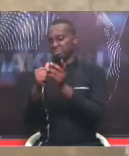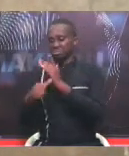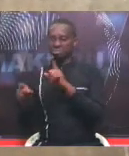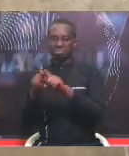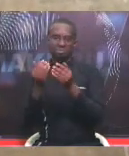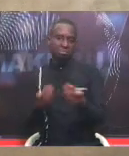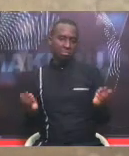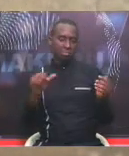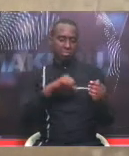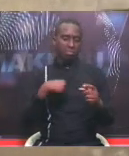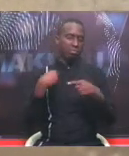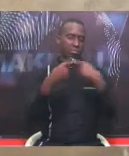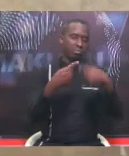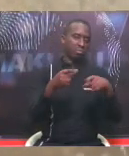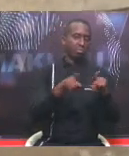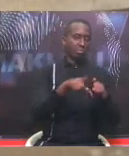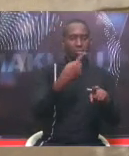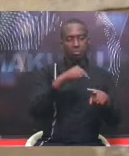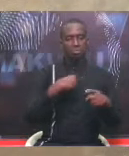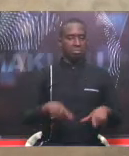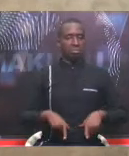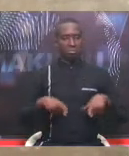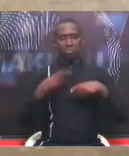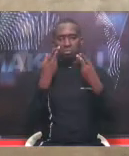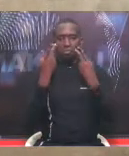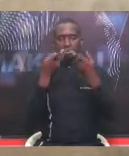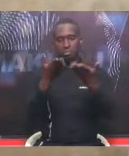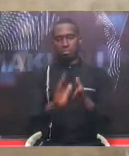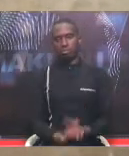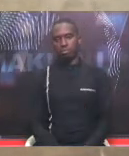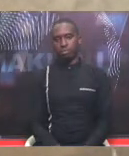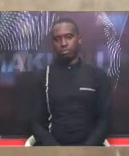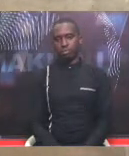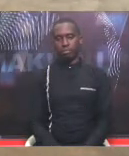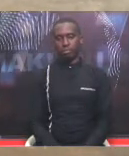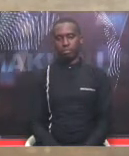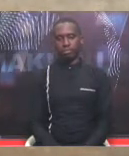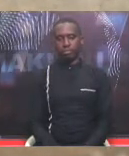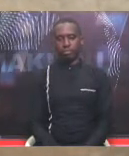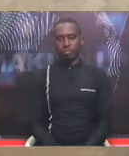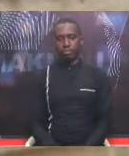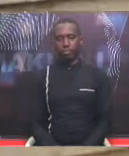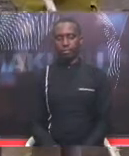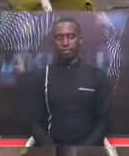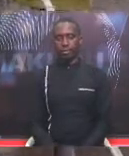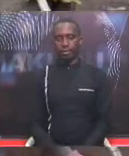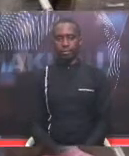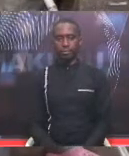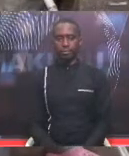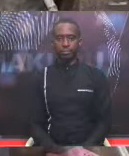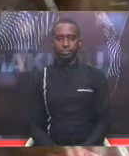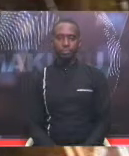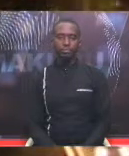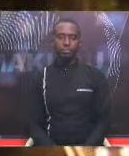n'abana uwanze tugakomeza nuko turiwo niko tubayeho. Radio TV 10 mu karere ka Rusizi, Ngenda Jean de Dieu Ndayisaba.